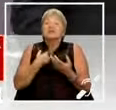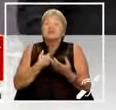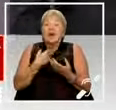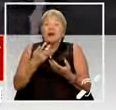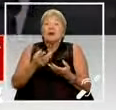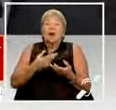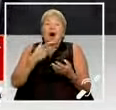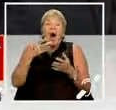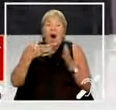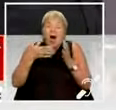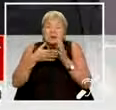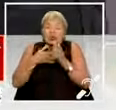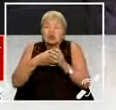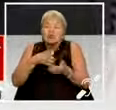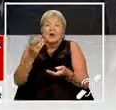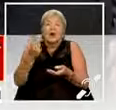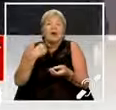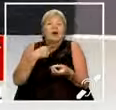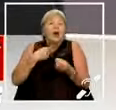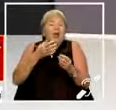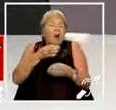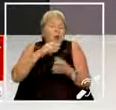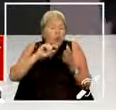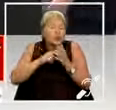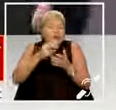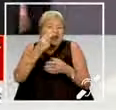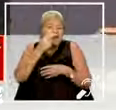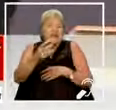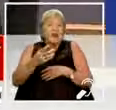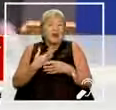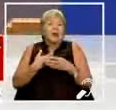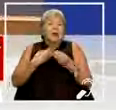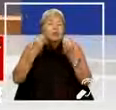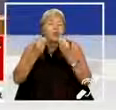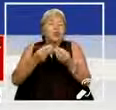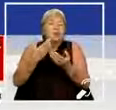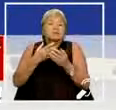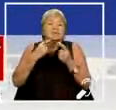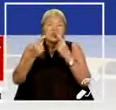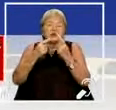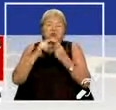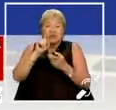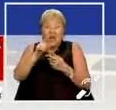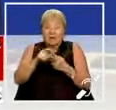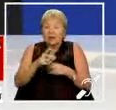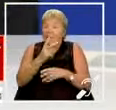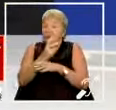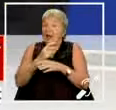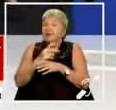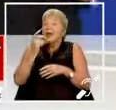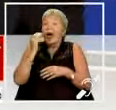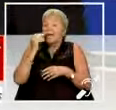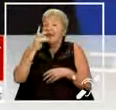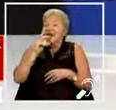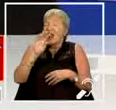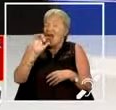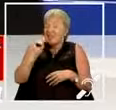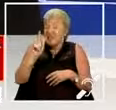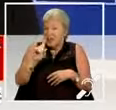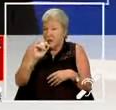concretizeze și să sintetizeze toate aceste discuții. De cealaltă parte, țările din America Latină sunt mai